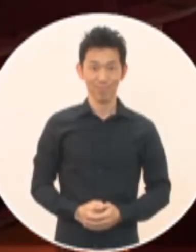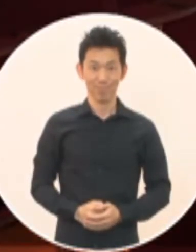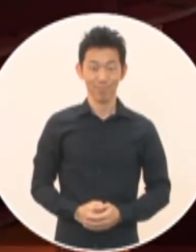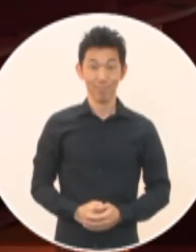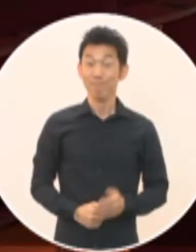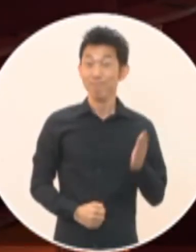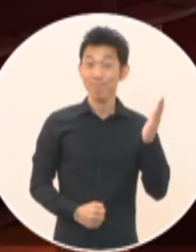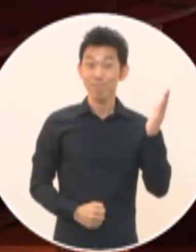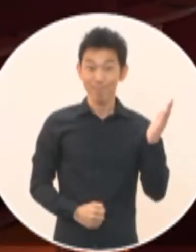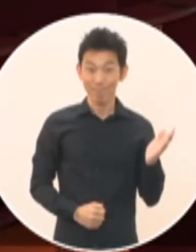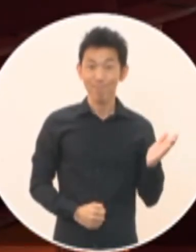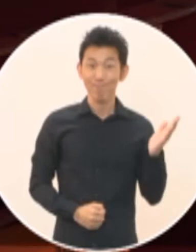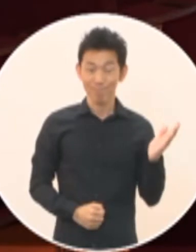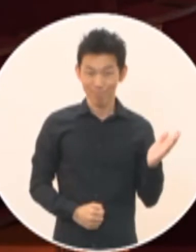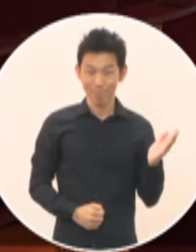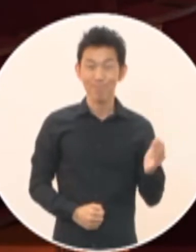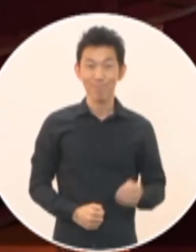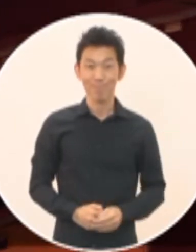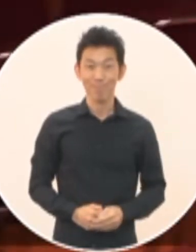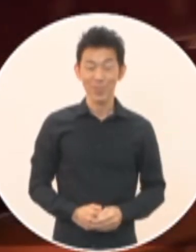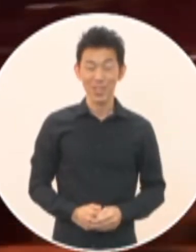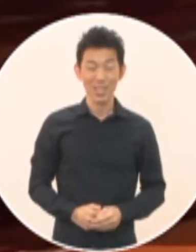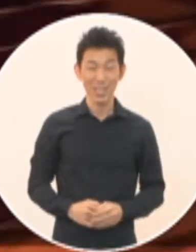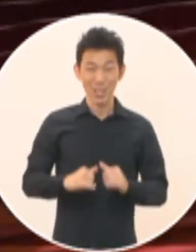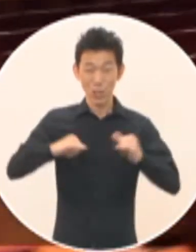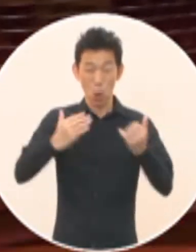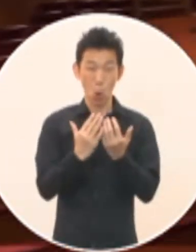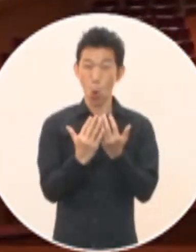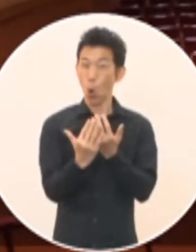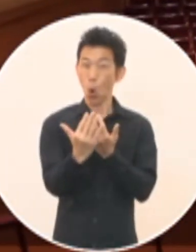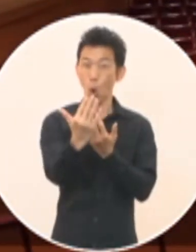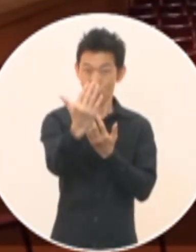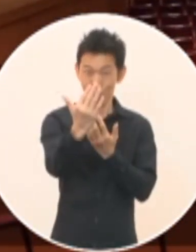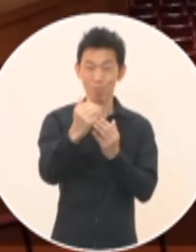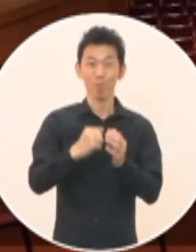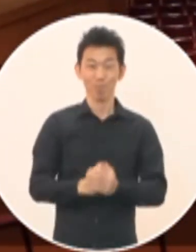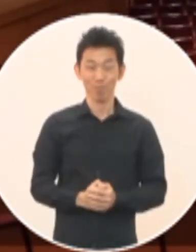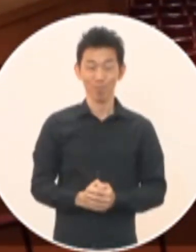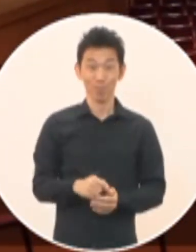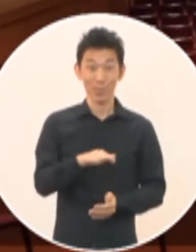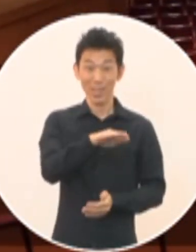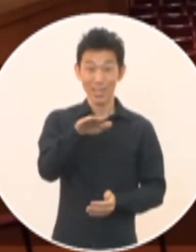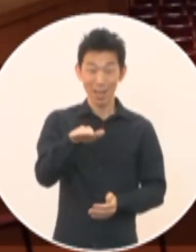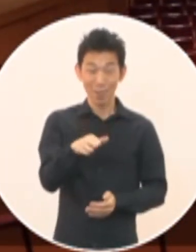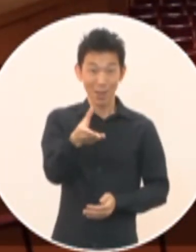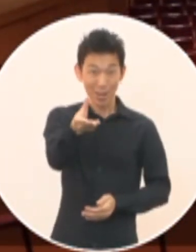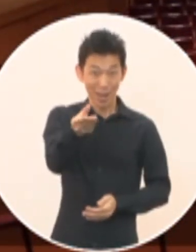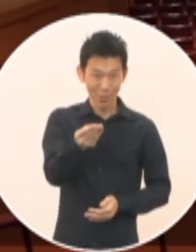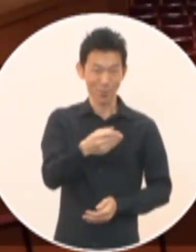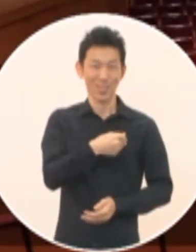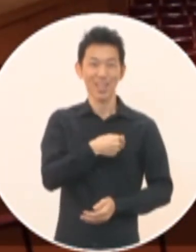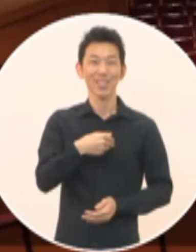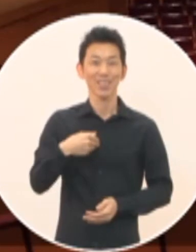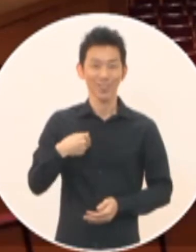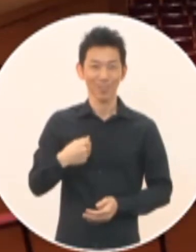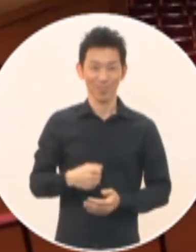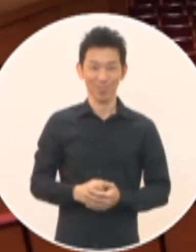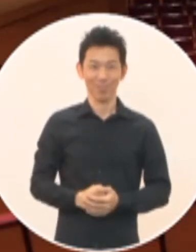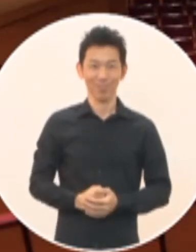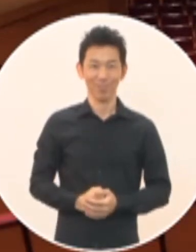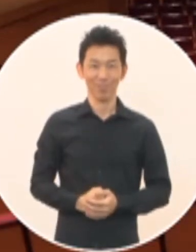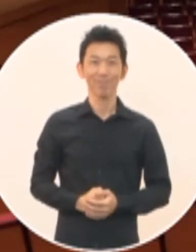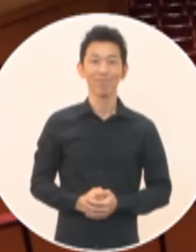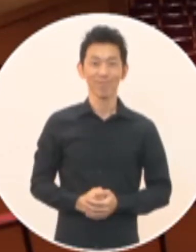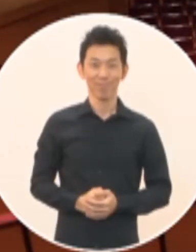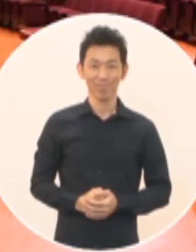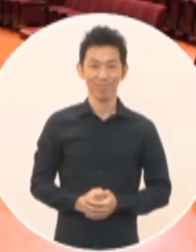そして朝霞プラザといえばこちらのホール、もちろん皆さんも利用できますよ。